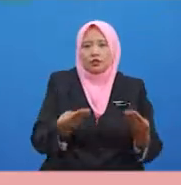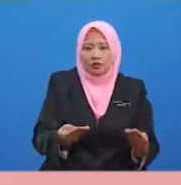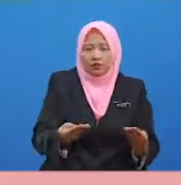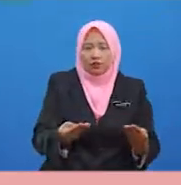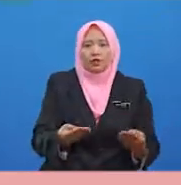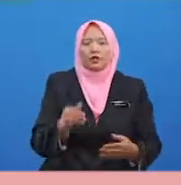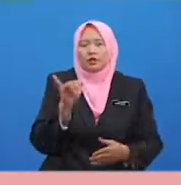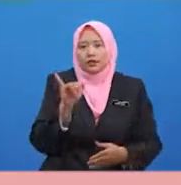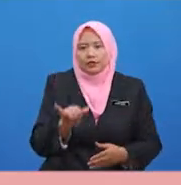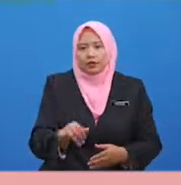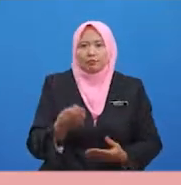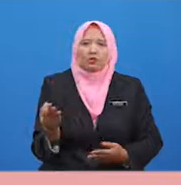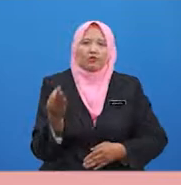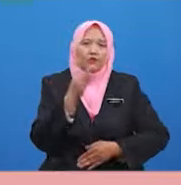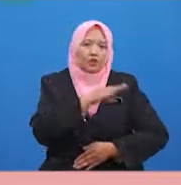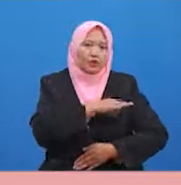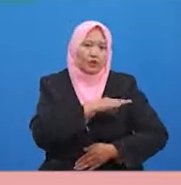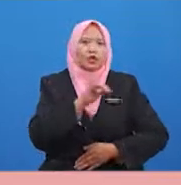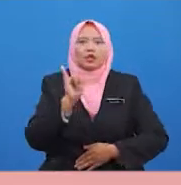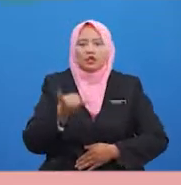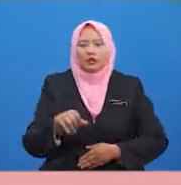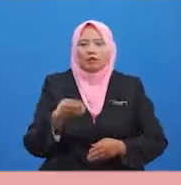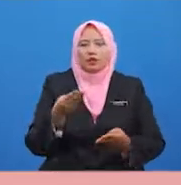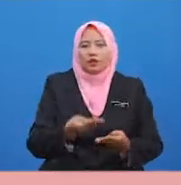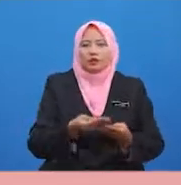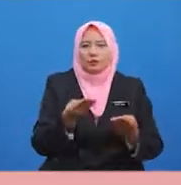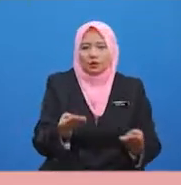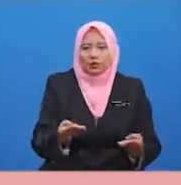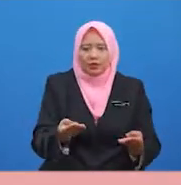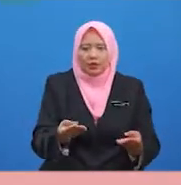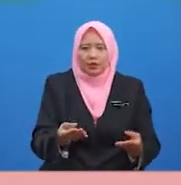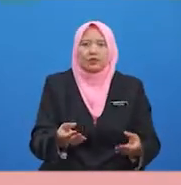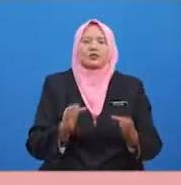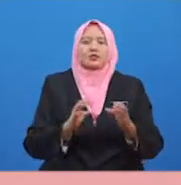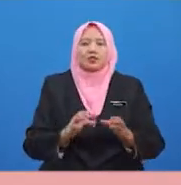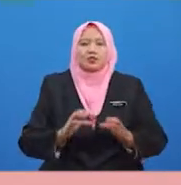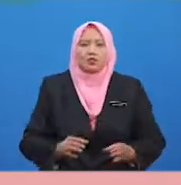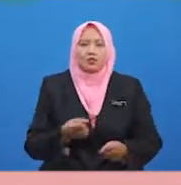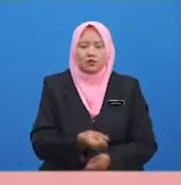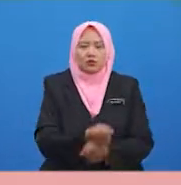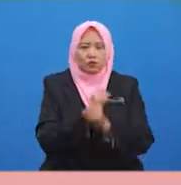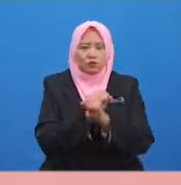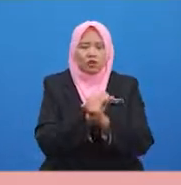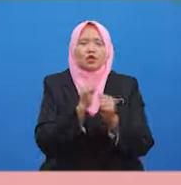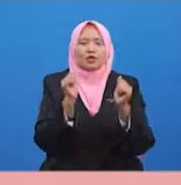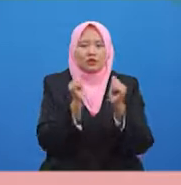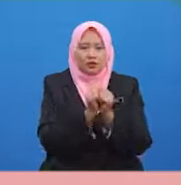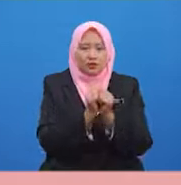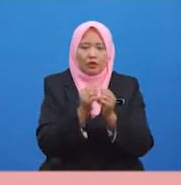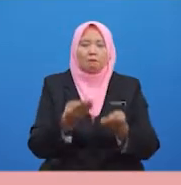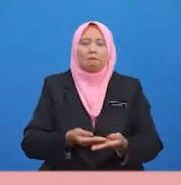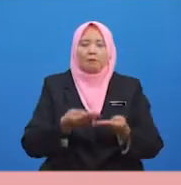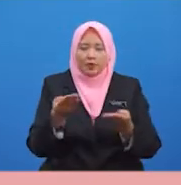bermanfaat yang boleh diberi secara sewa dengan pembayaran tertentu. Contoh